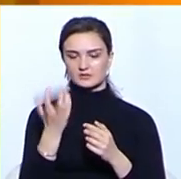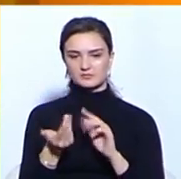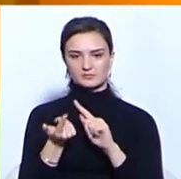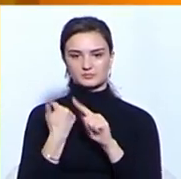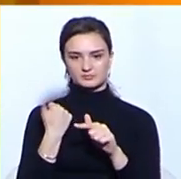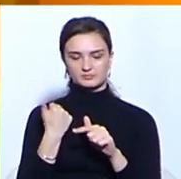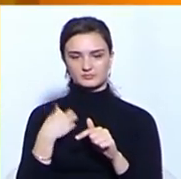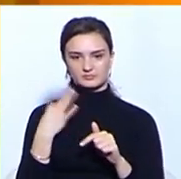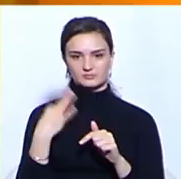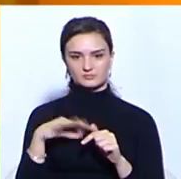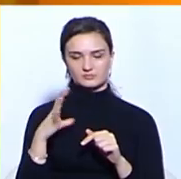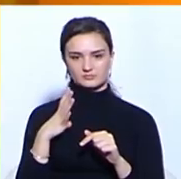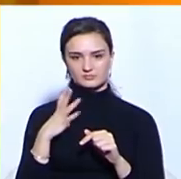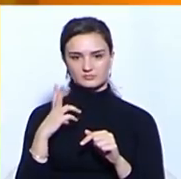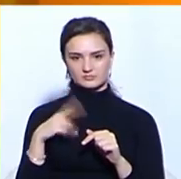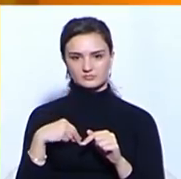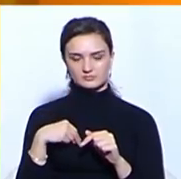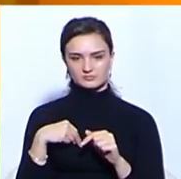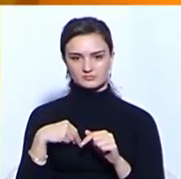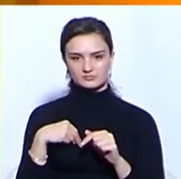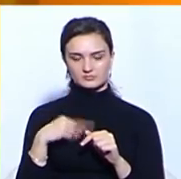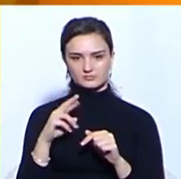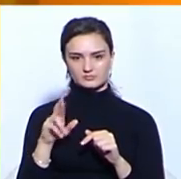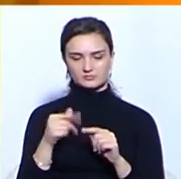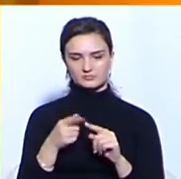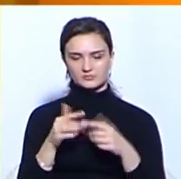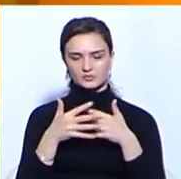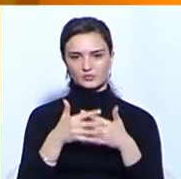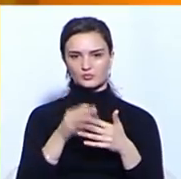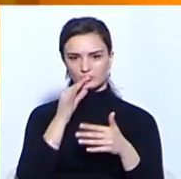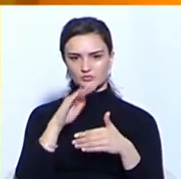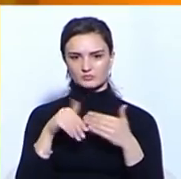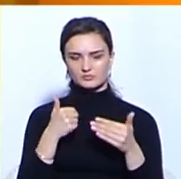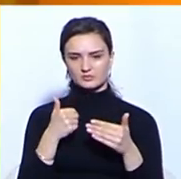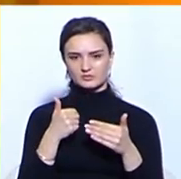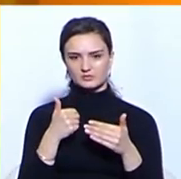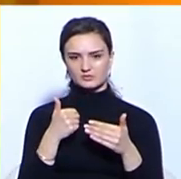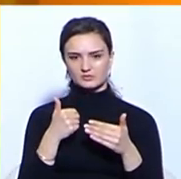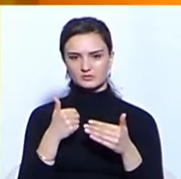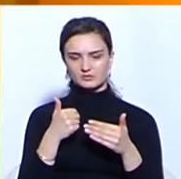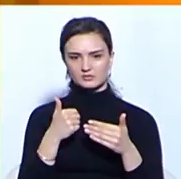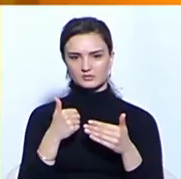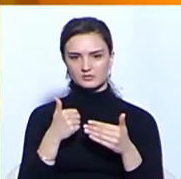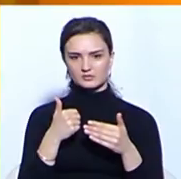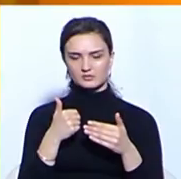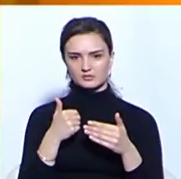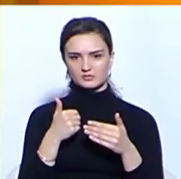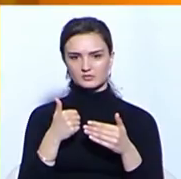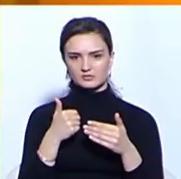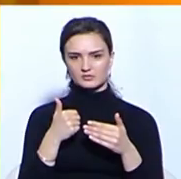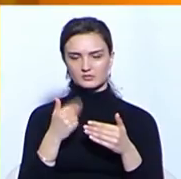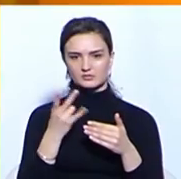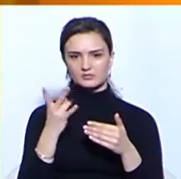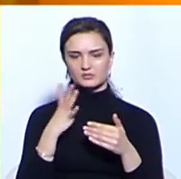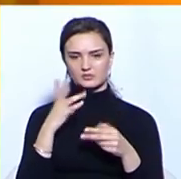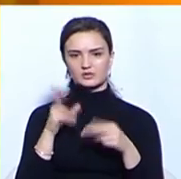უნდა აღარმახოს. და ორსულობის შემდეგ დადგა ისეთი საკითხი, რომ უნდა საკეთო